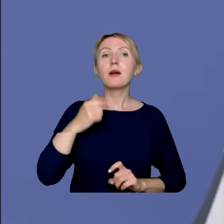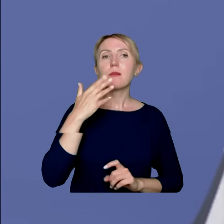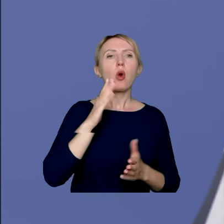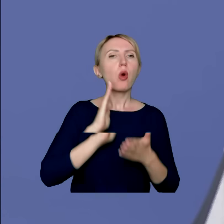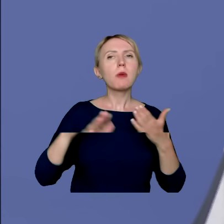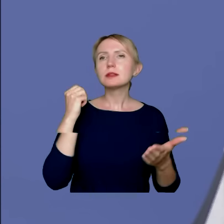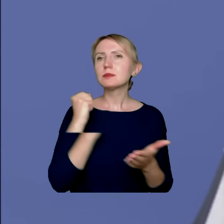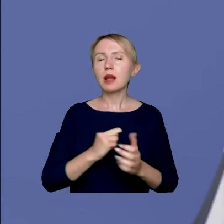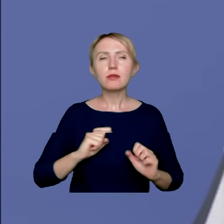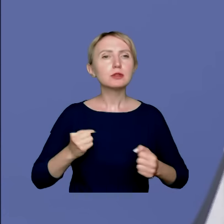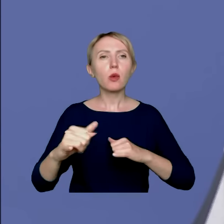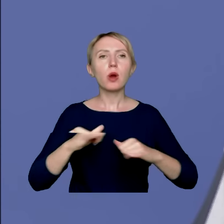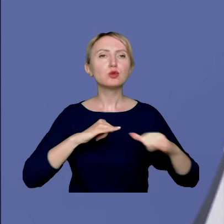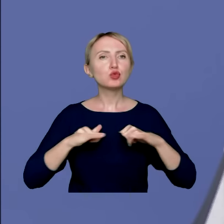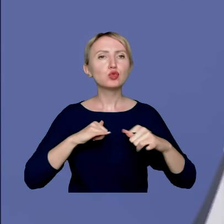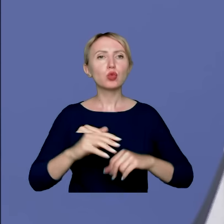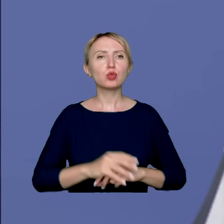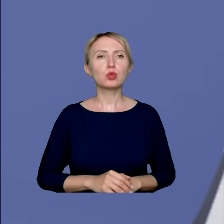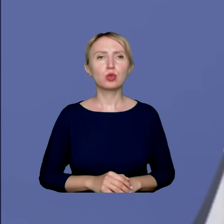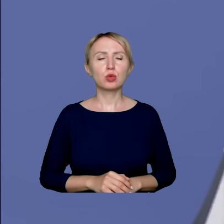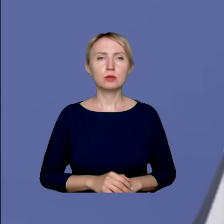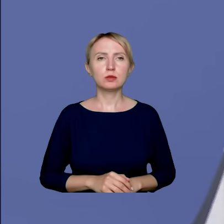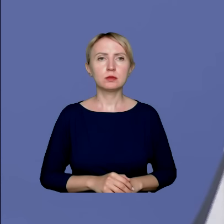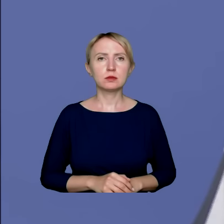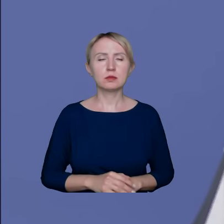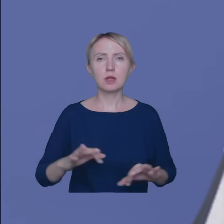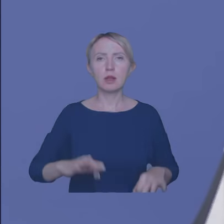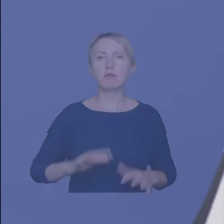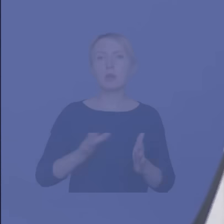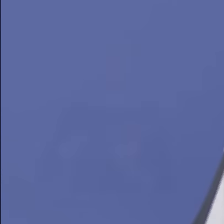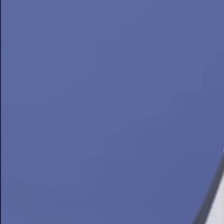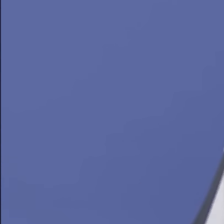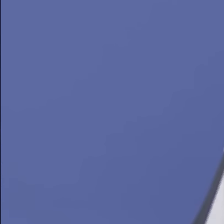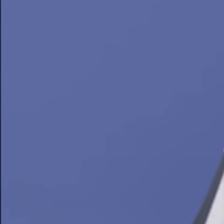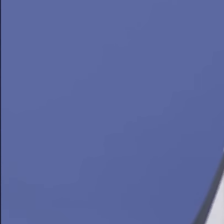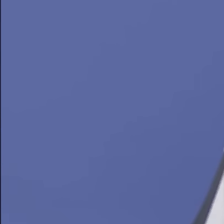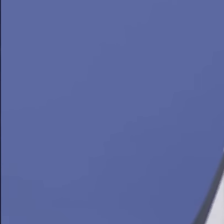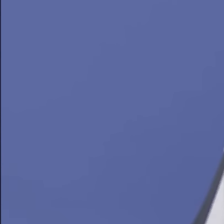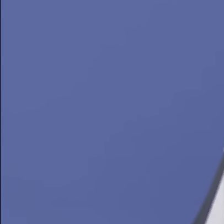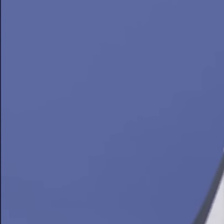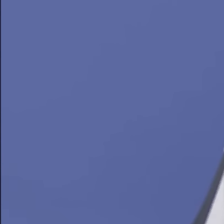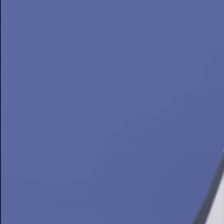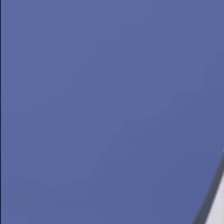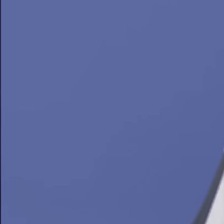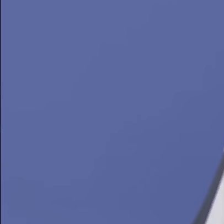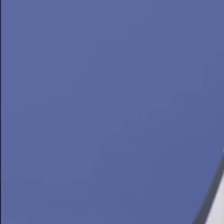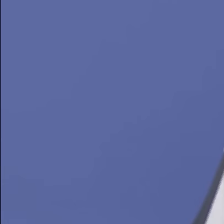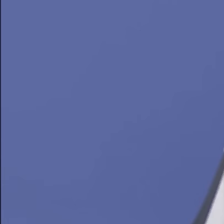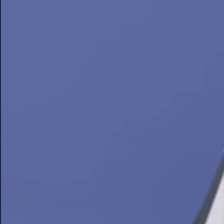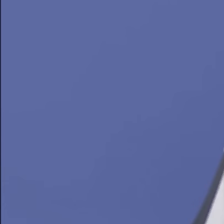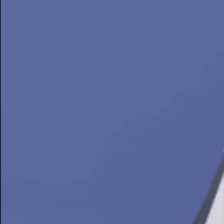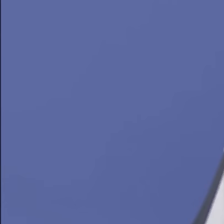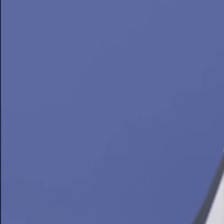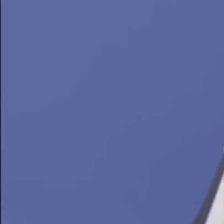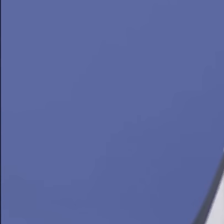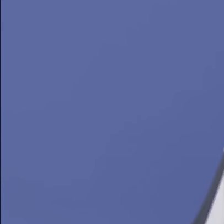działaniach rządu pana Donalda Tuska i ministra Sienkiewicza, no w tym momencie mi przerywała, mówiła, że